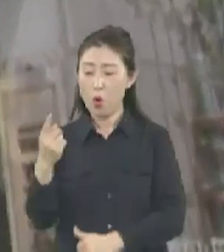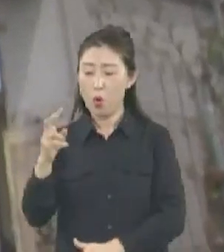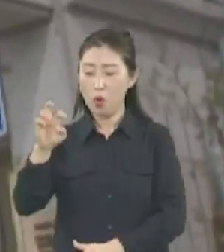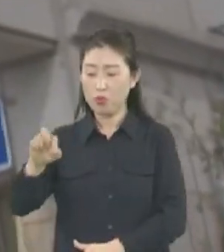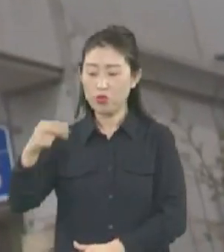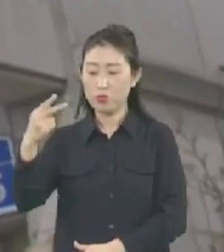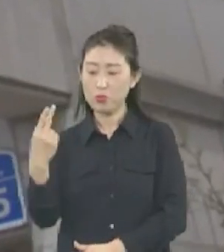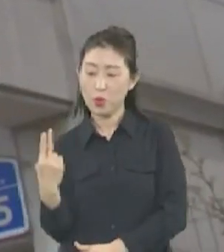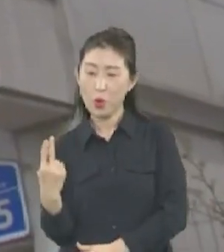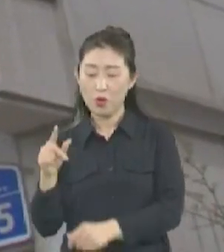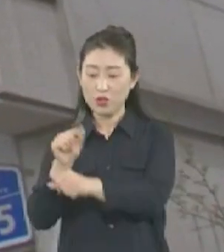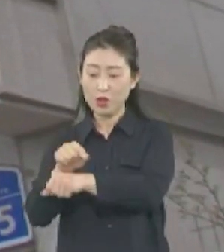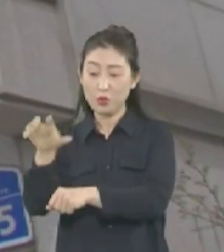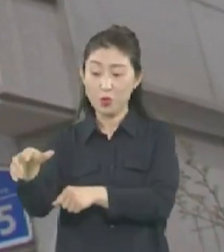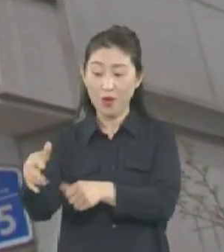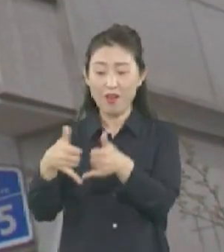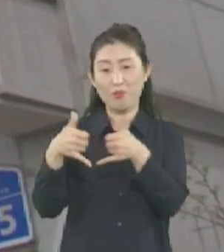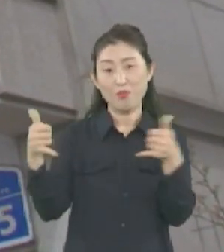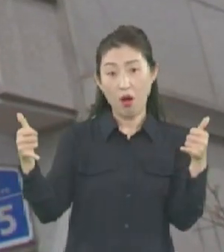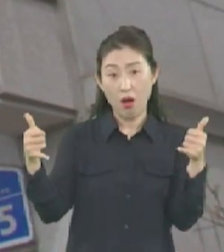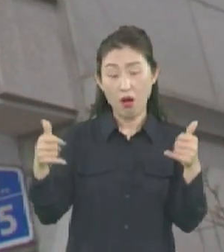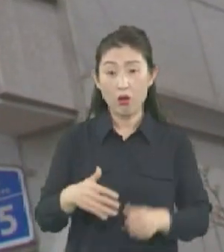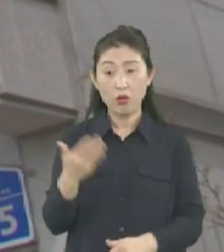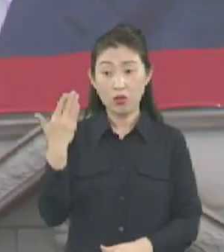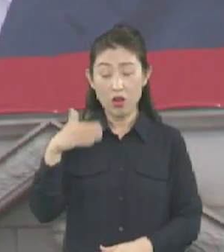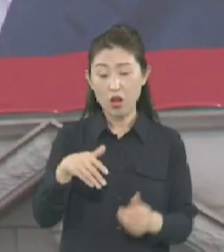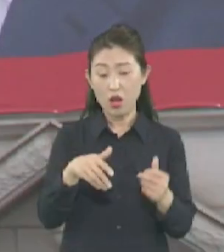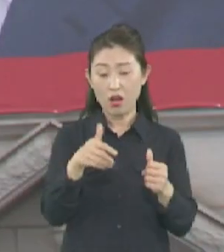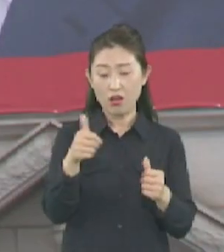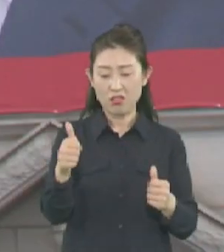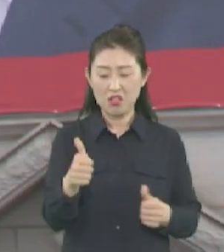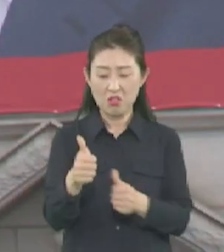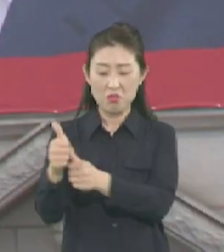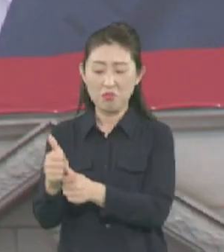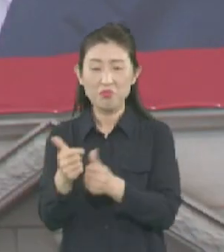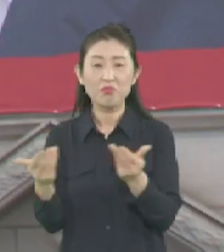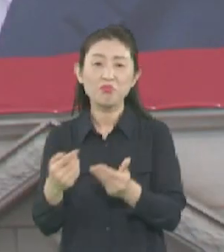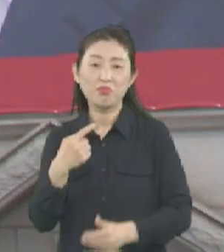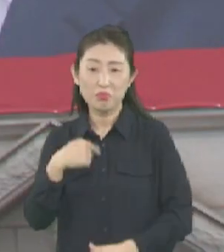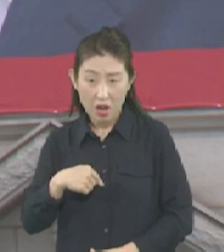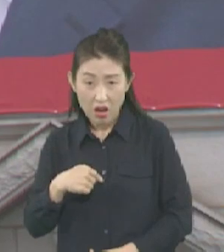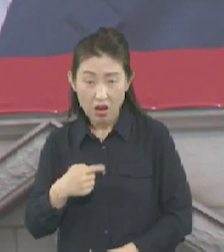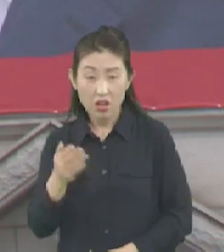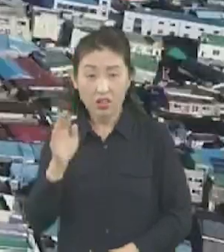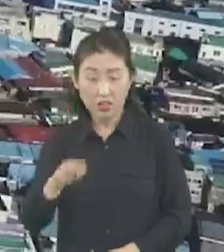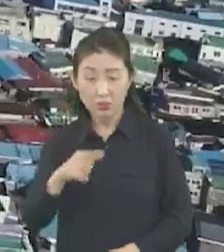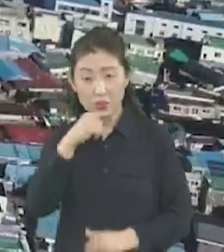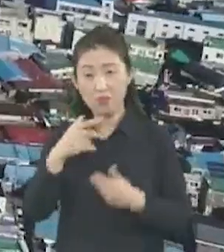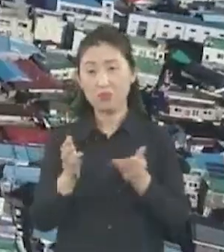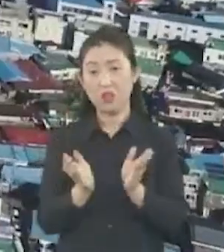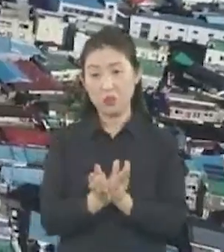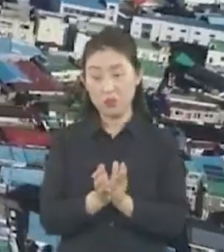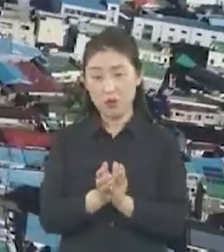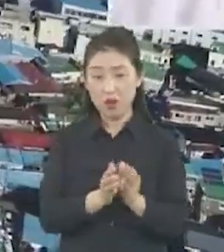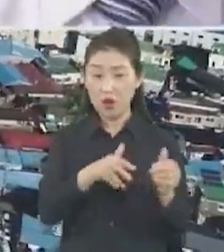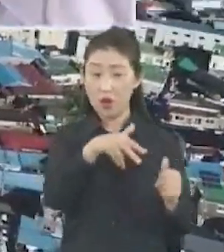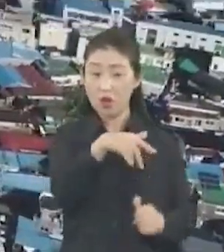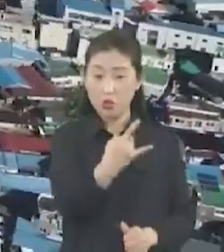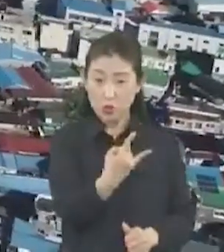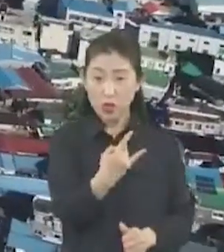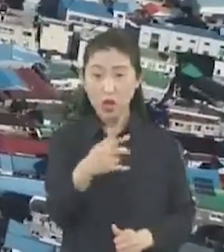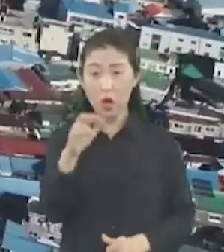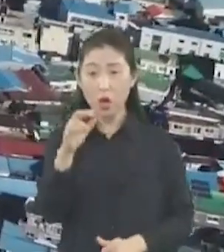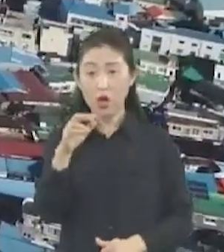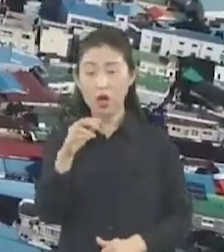사무소에 대문짝만하게 걸렸습니다. 최 후보는 홍 의원의 비서관 출신, 하지만 국민의힘은 최 후보 외에도